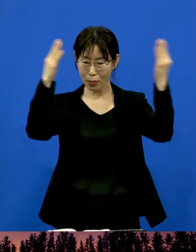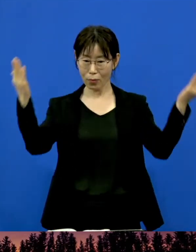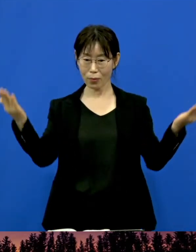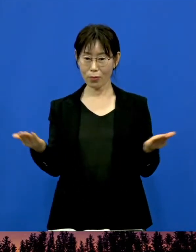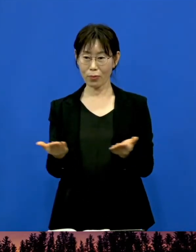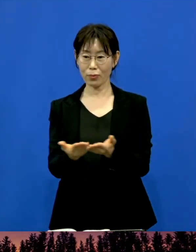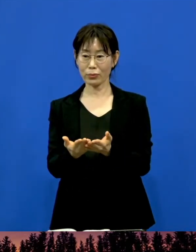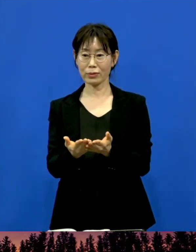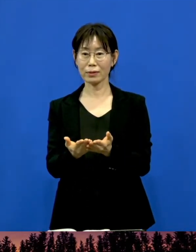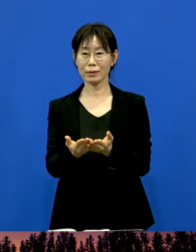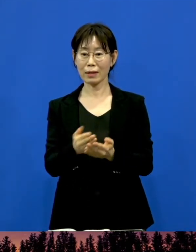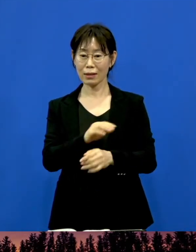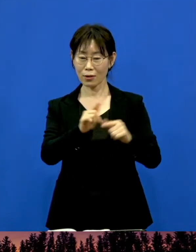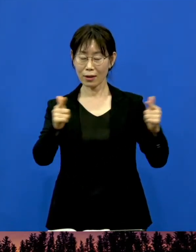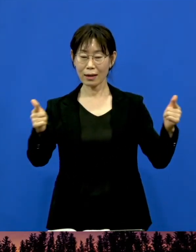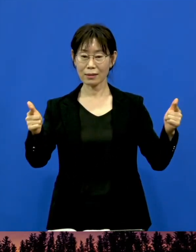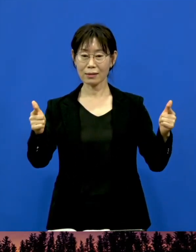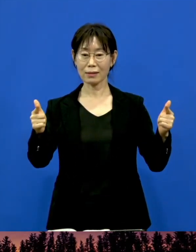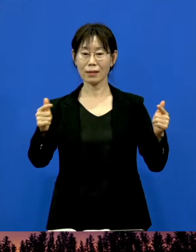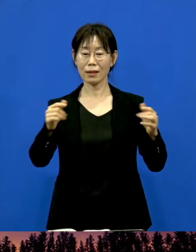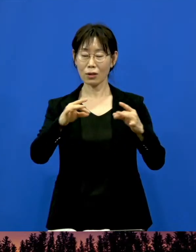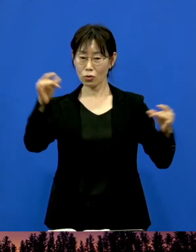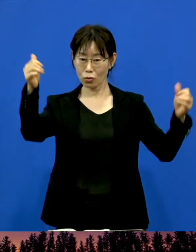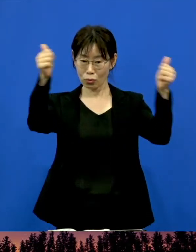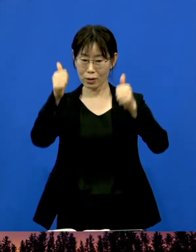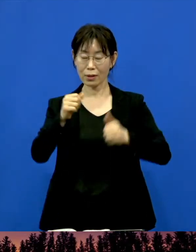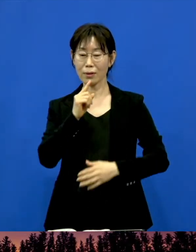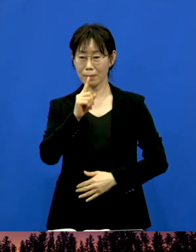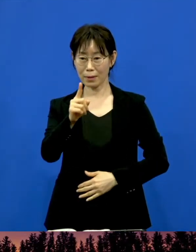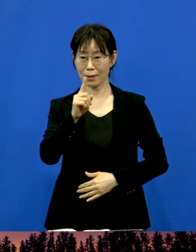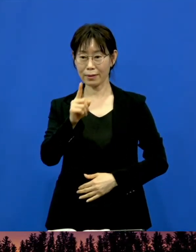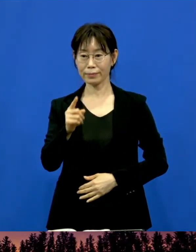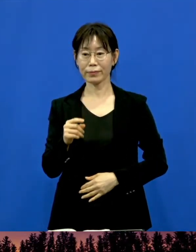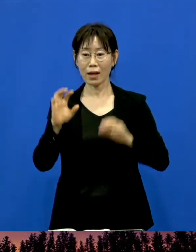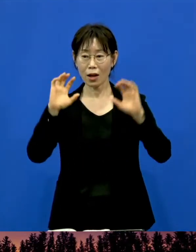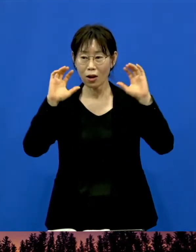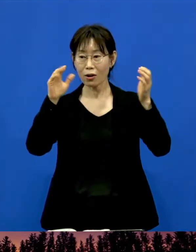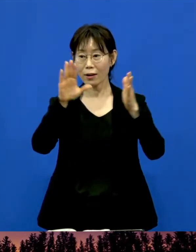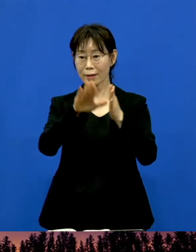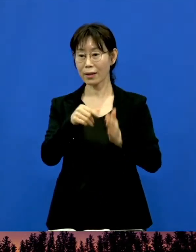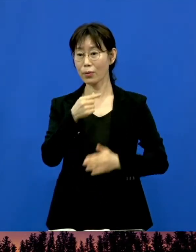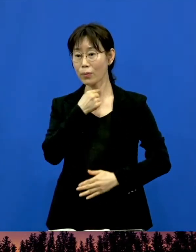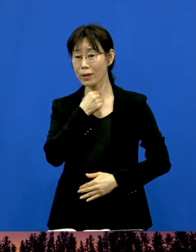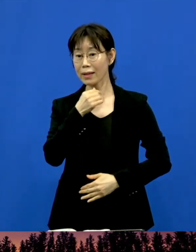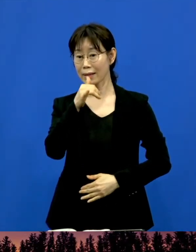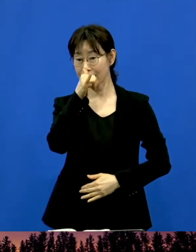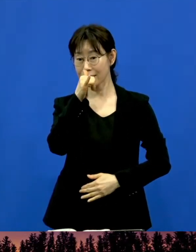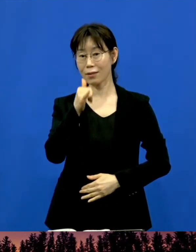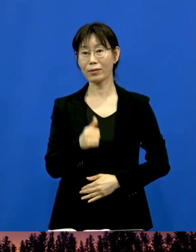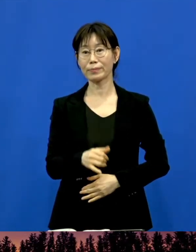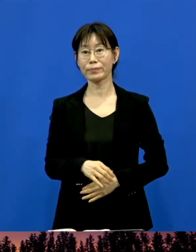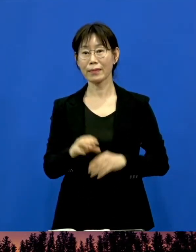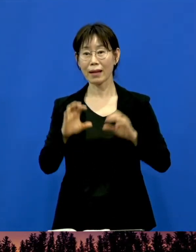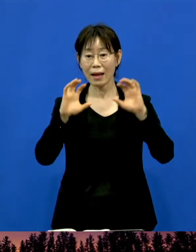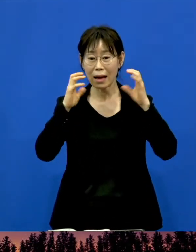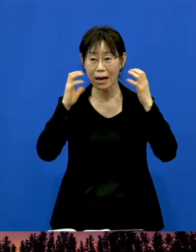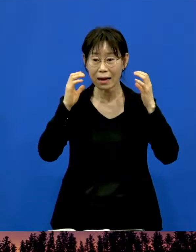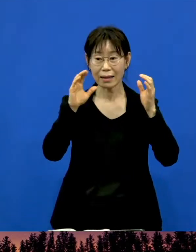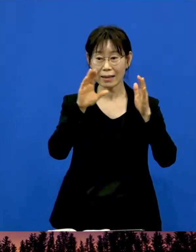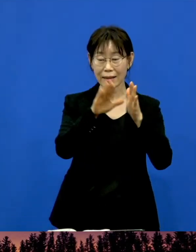볼 수 있어요. 우리 어린 시절부터 뭔가 원하는 게 있잖아요. 아이들이 아주 베이비 느낌으로 원하는 게